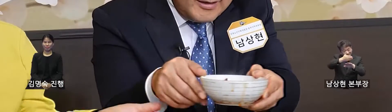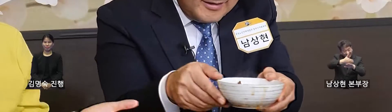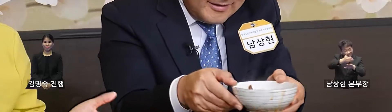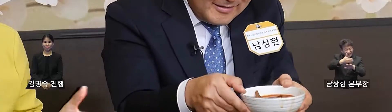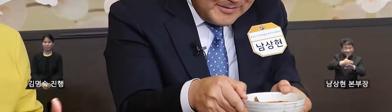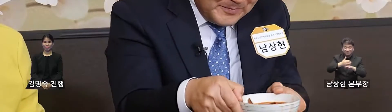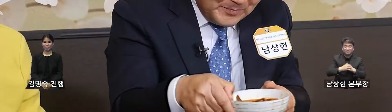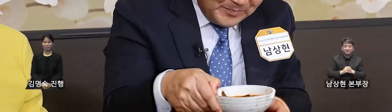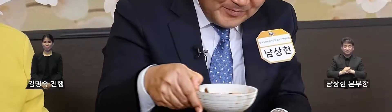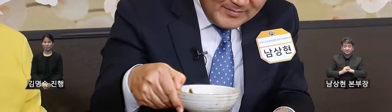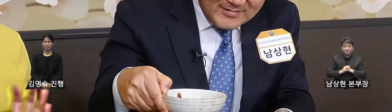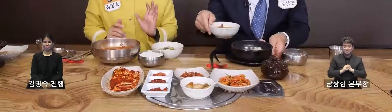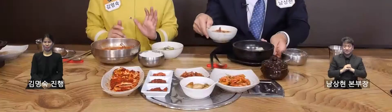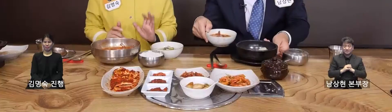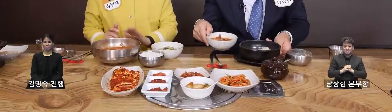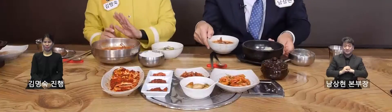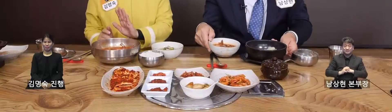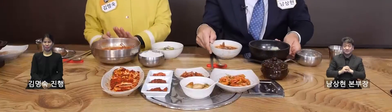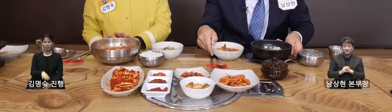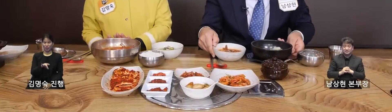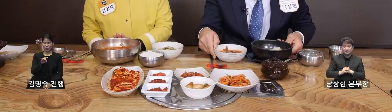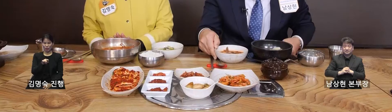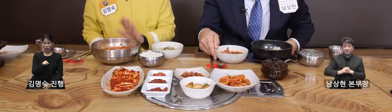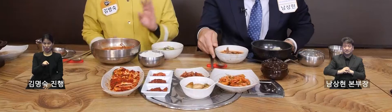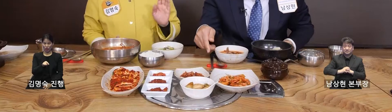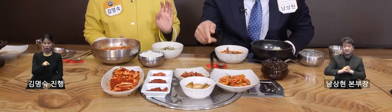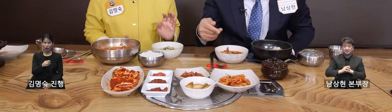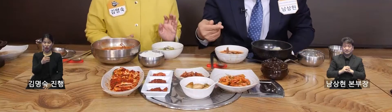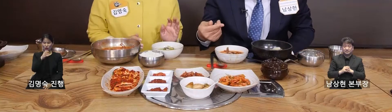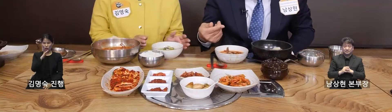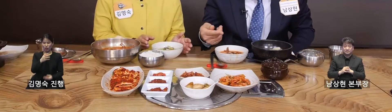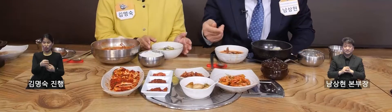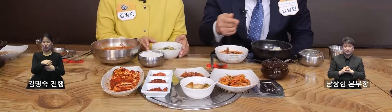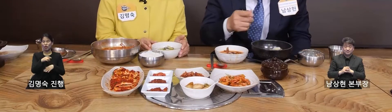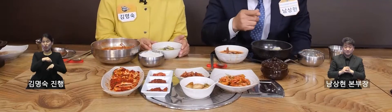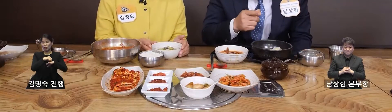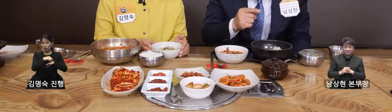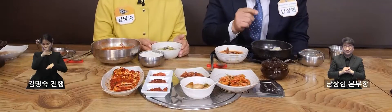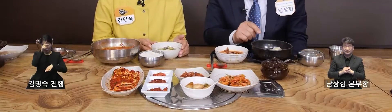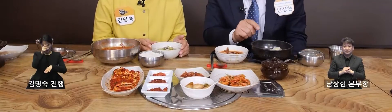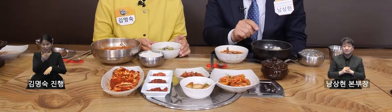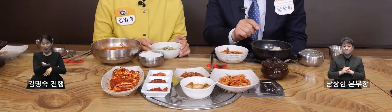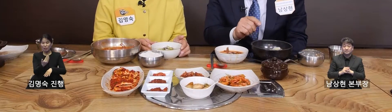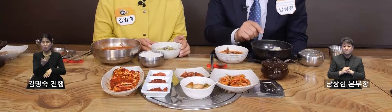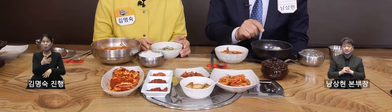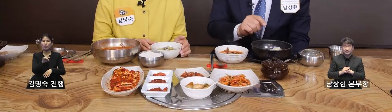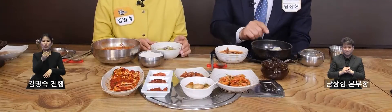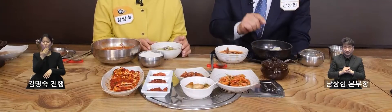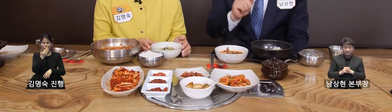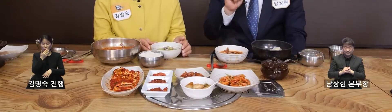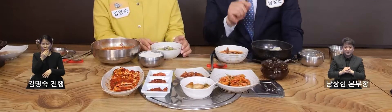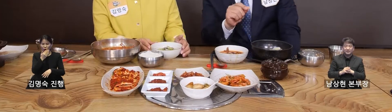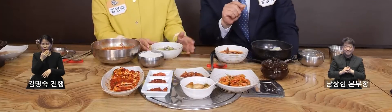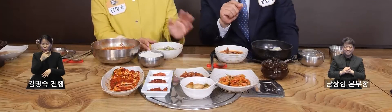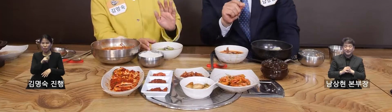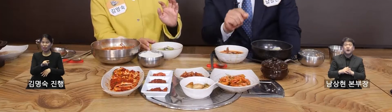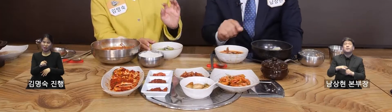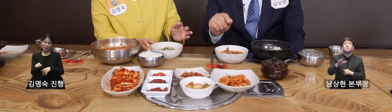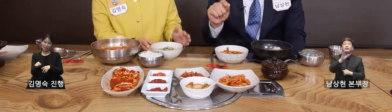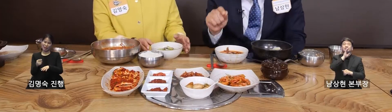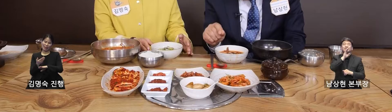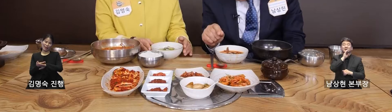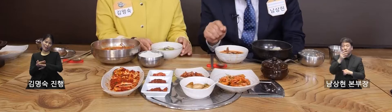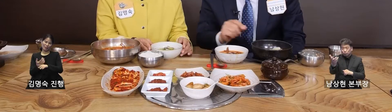드셔보세요. 네. 자 일단은 이걸 먼저 먹으면 이 국밥에 네, 네, 그렇죠 예, 국밥을 먼저